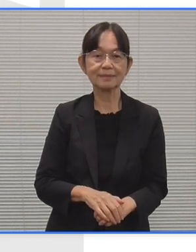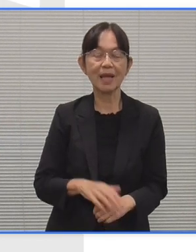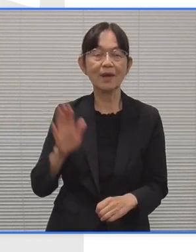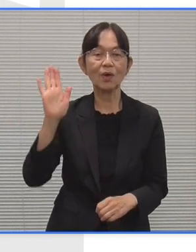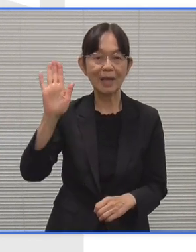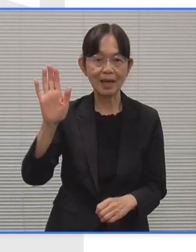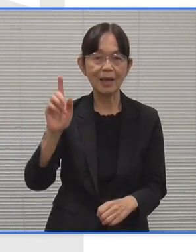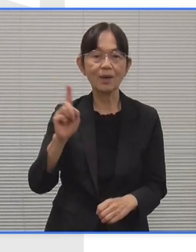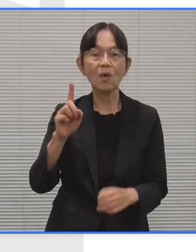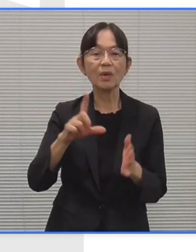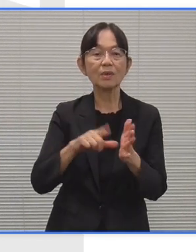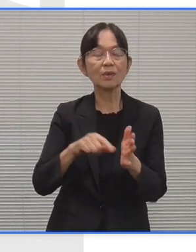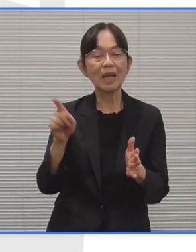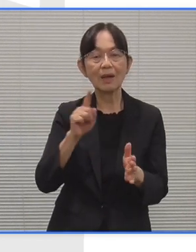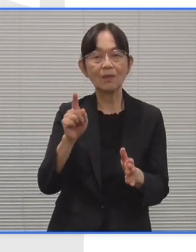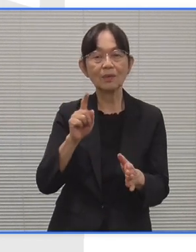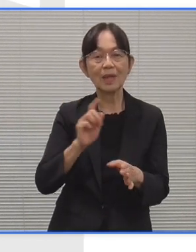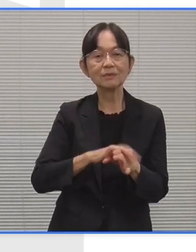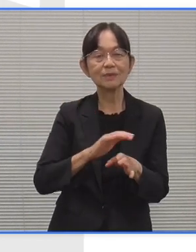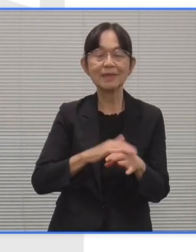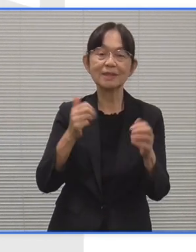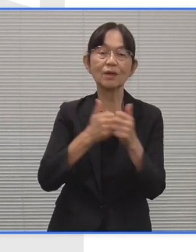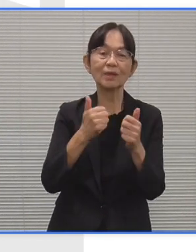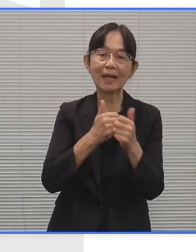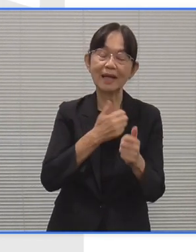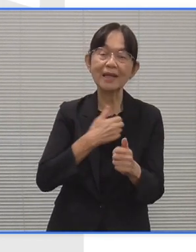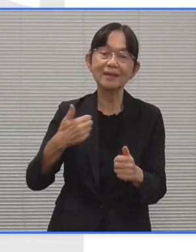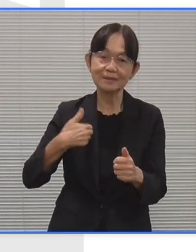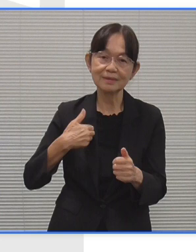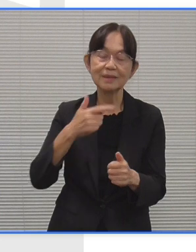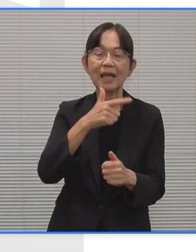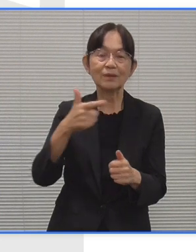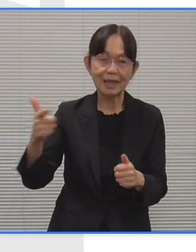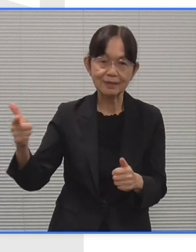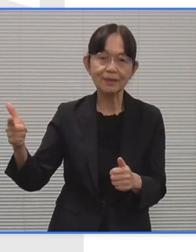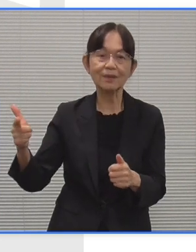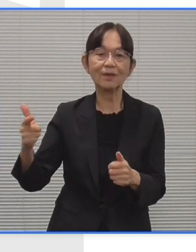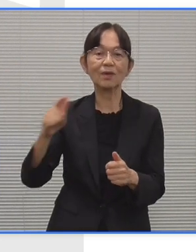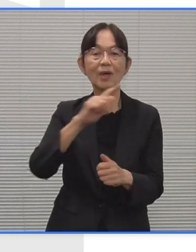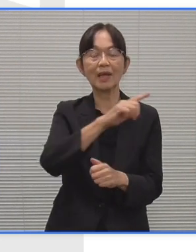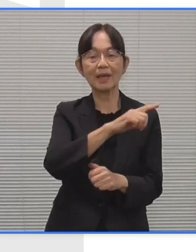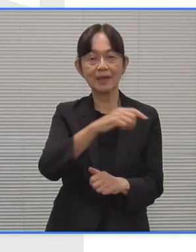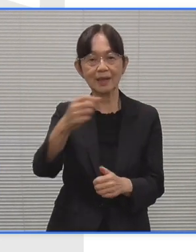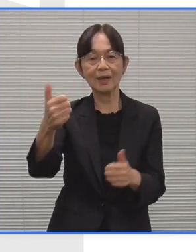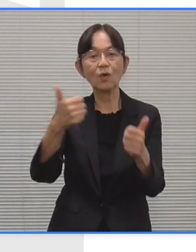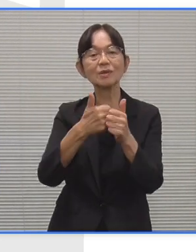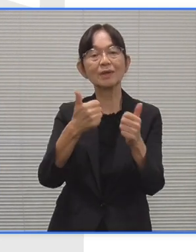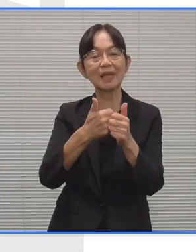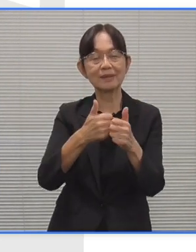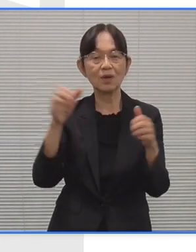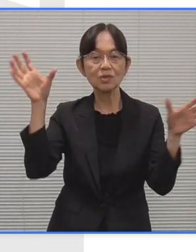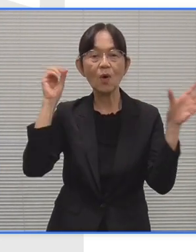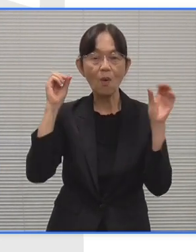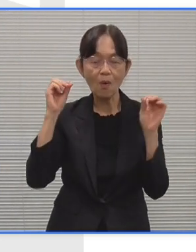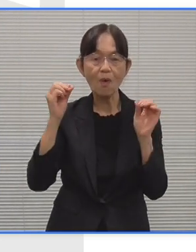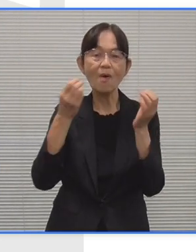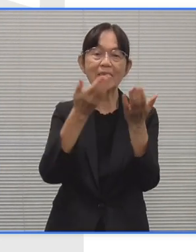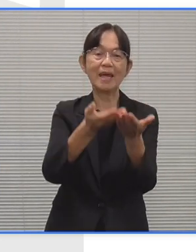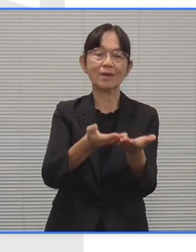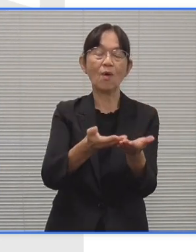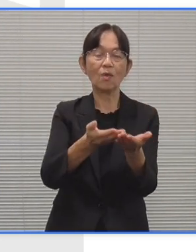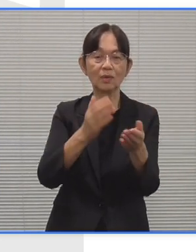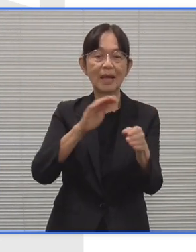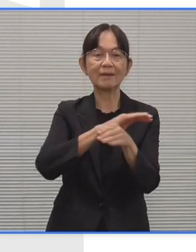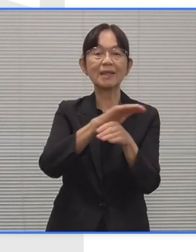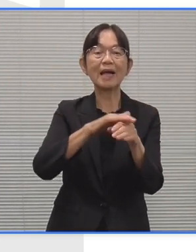これからこういう時はこんな風に相談を受けますよなどなど、いろんなご相談と情報提供を行う大事